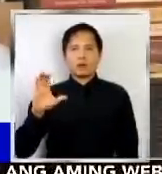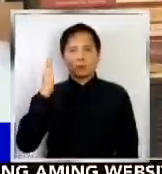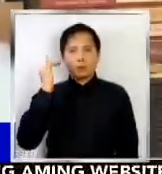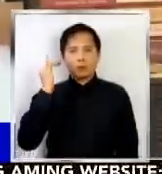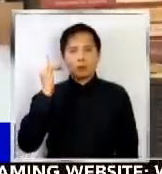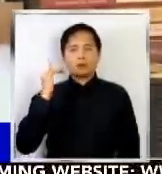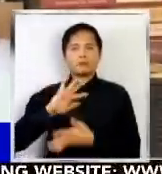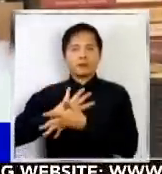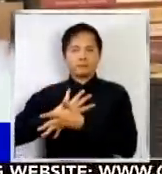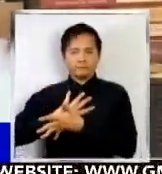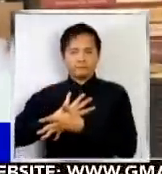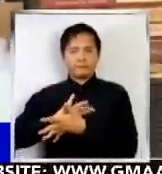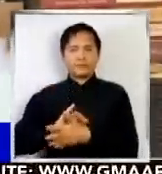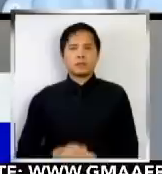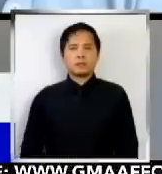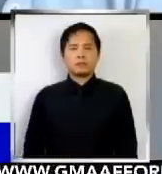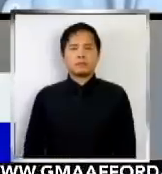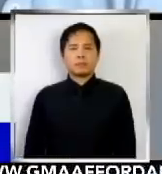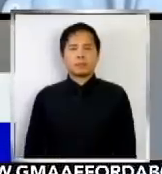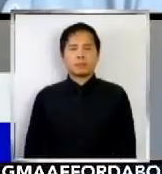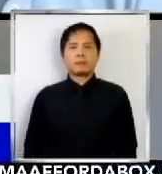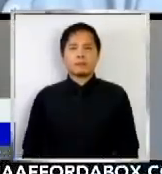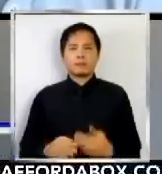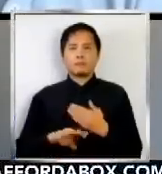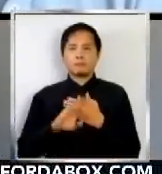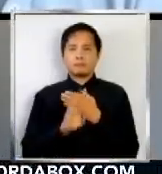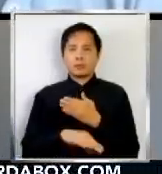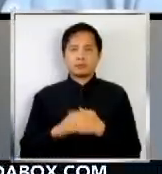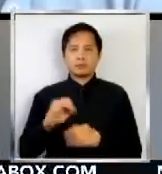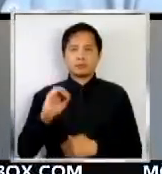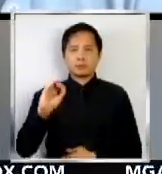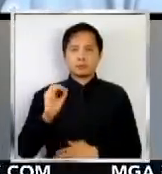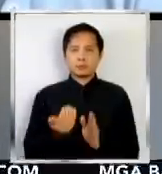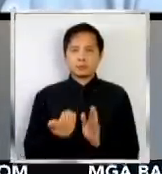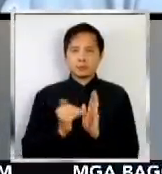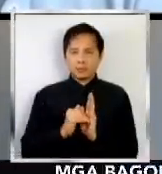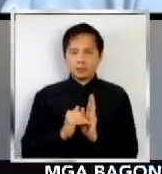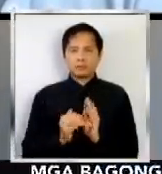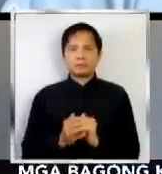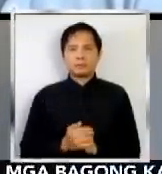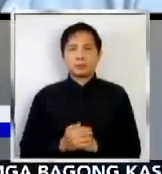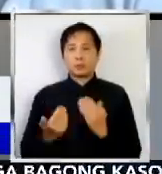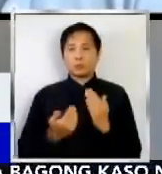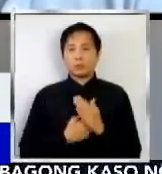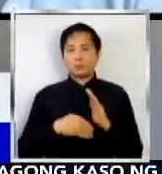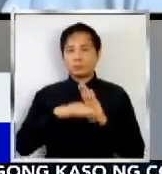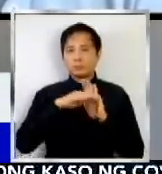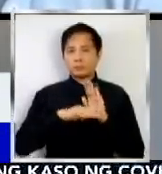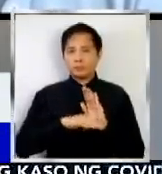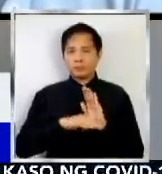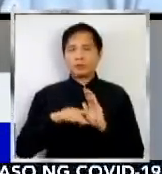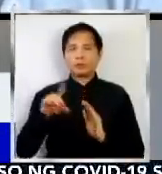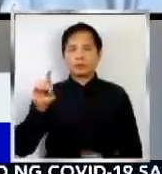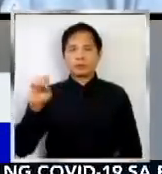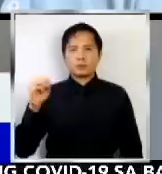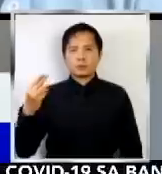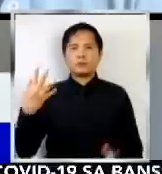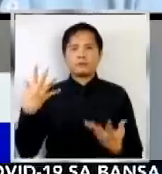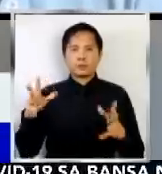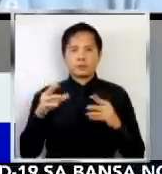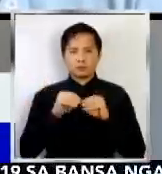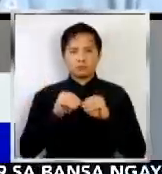bakuna, back to zero. May bago pong guidelines na inilabas ang Department of Health na kung sino man ang